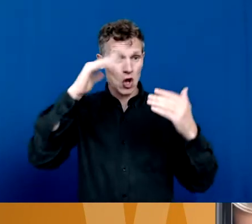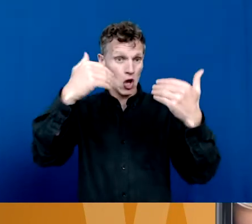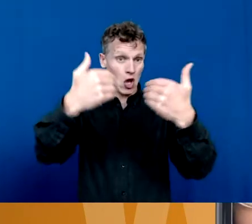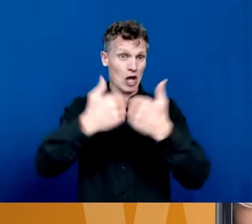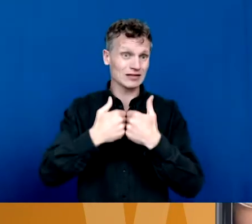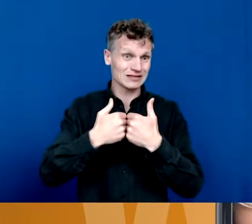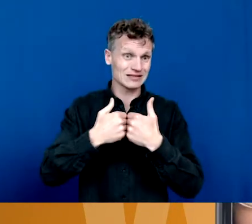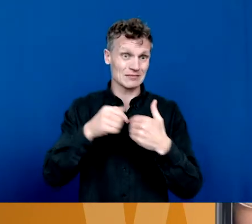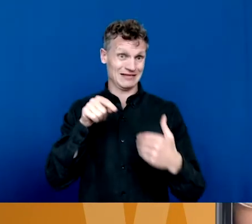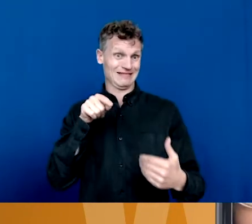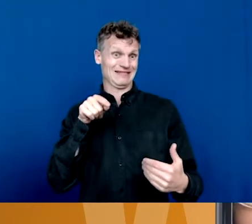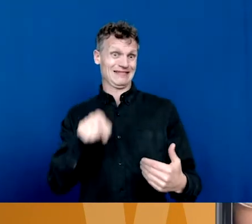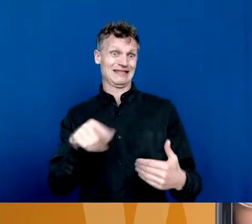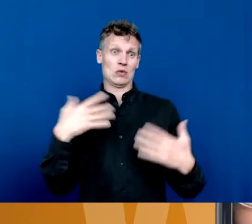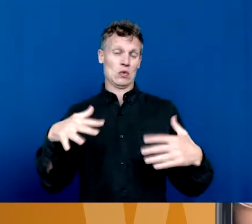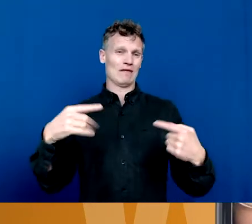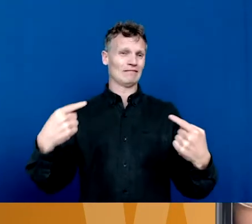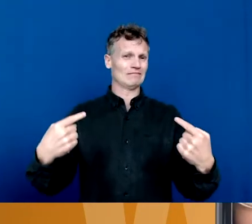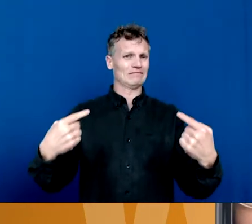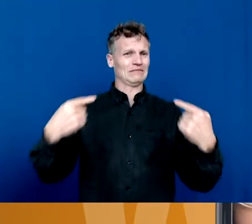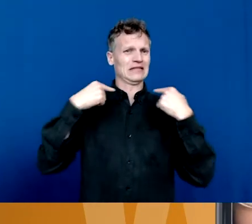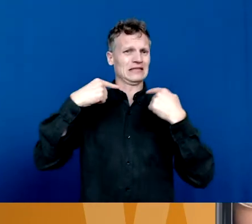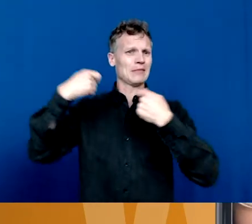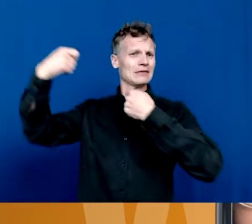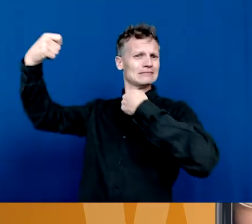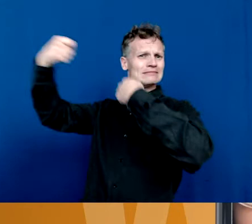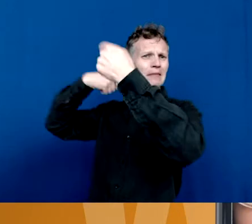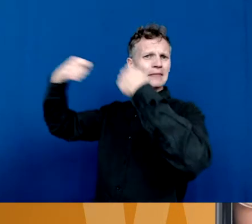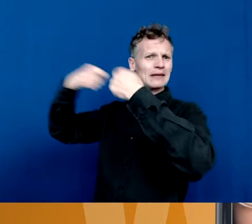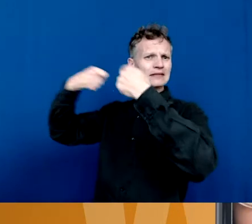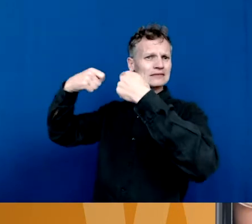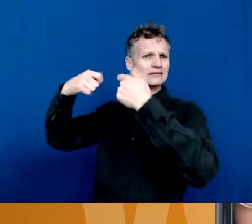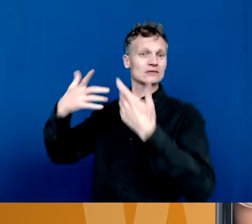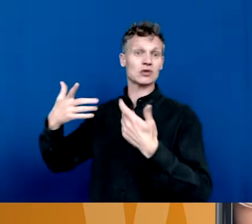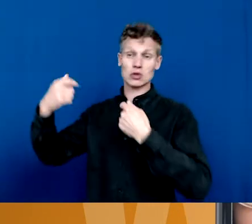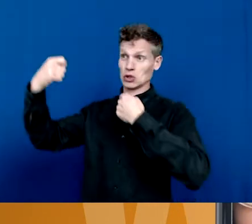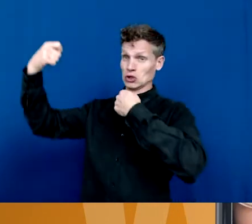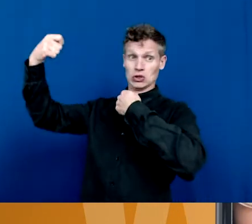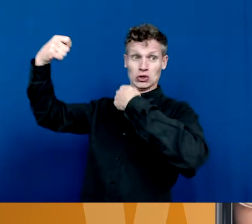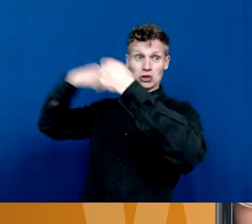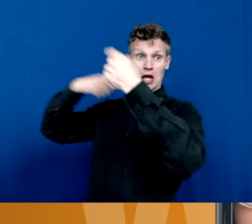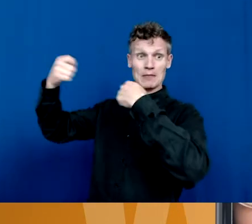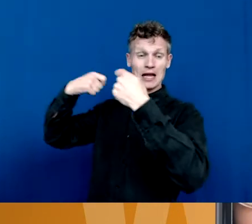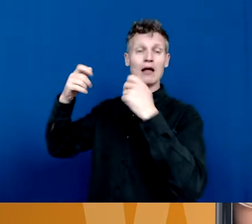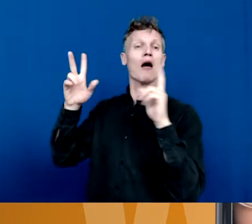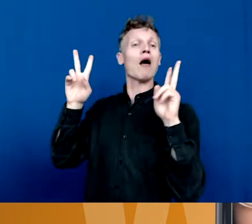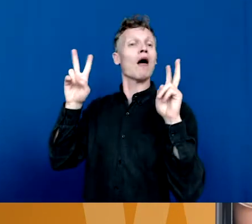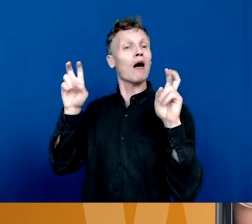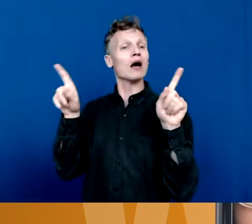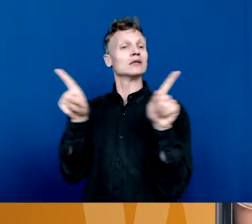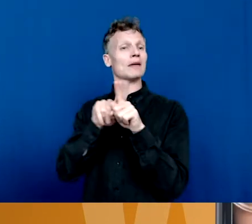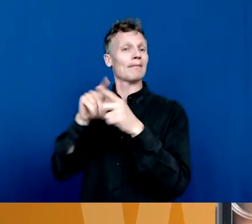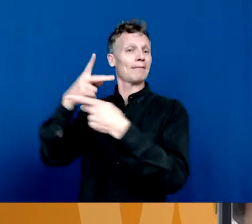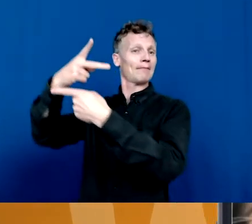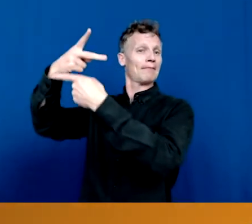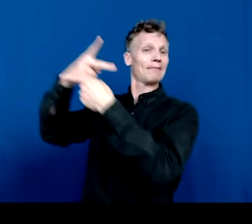victimes de relations de domination. Dominer une personne pour ressembler beaucoup au fait de prendre soin